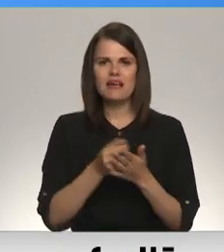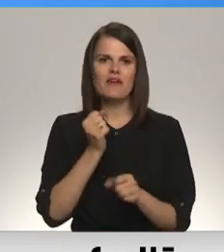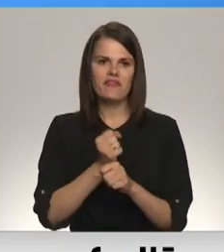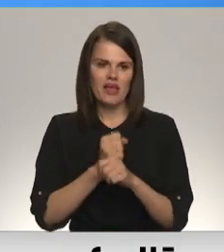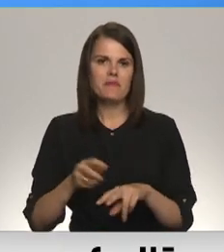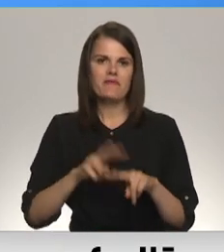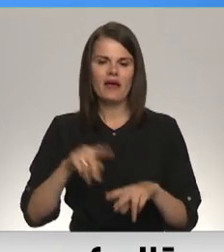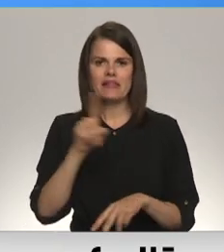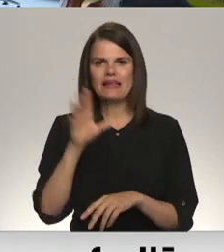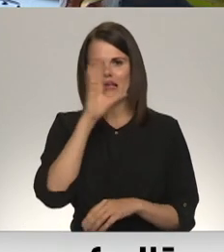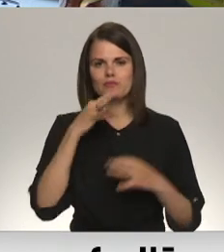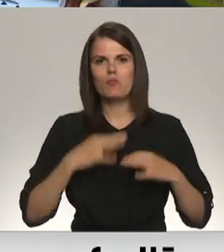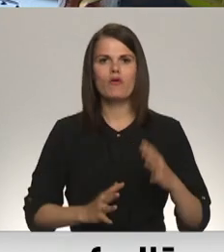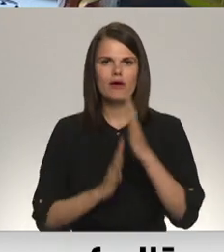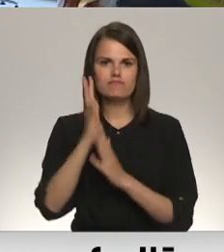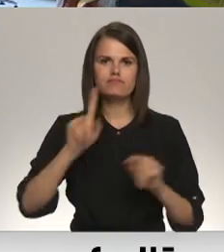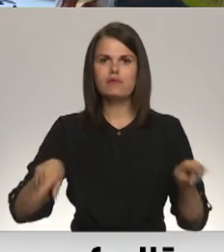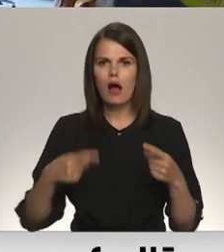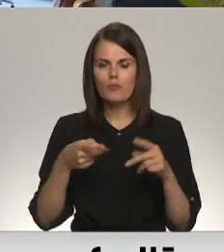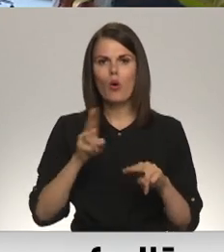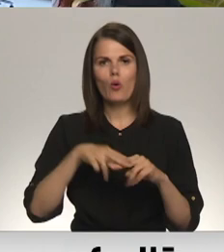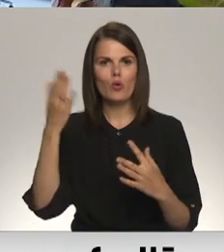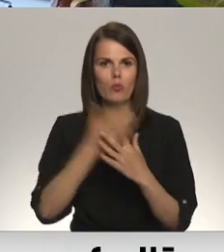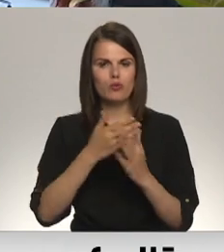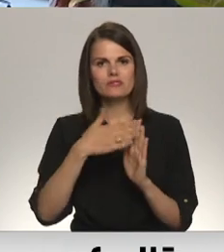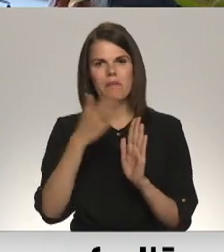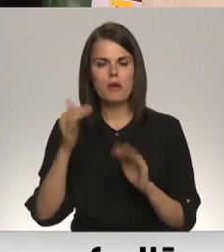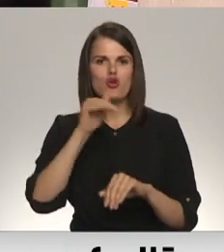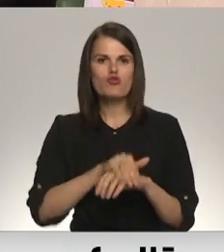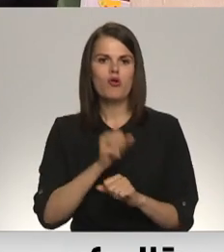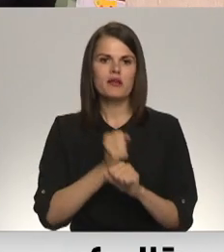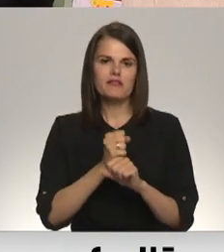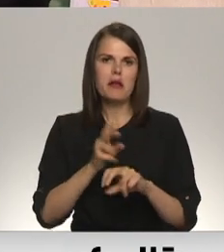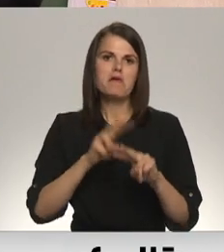iespēja profesionālai attīstībai, un vairāk nekā puse pedagogu savu konkrēto darba